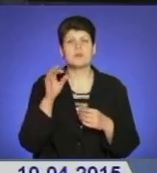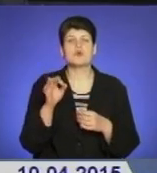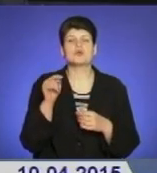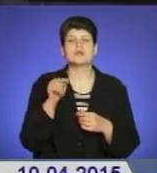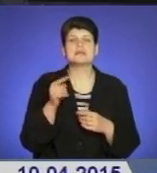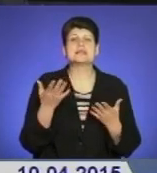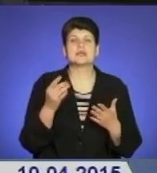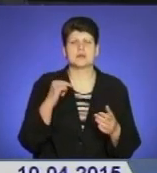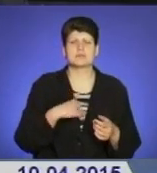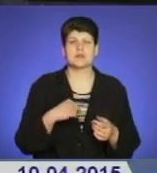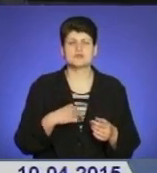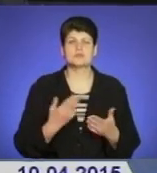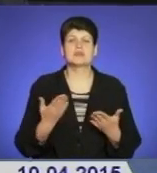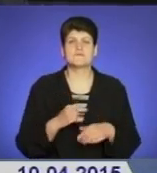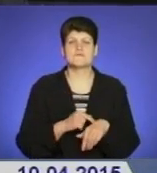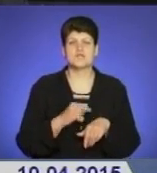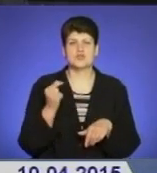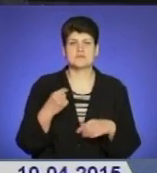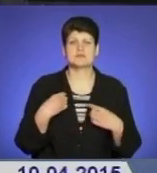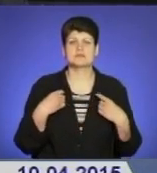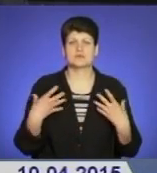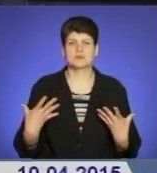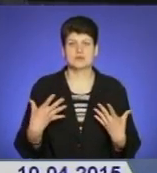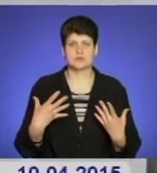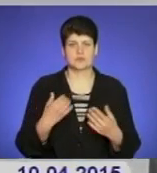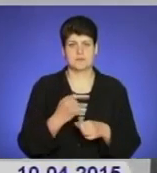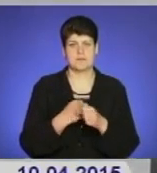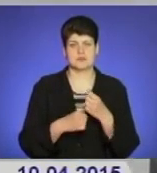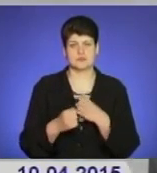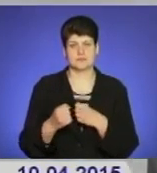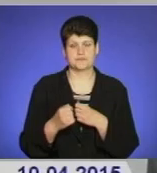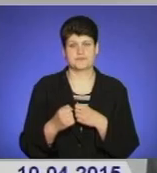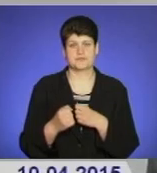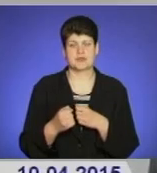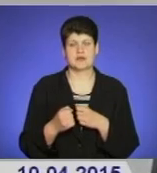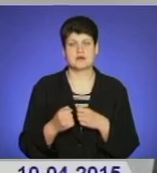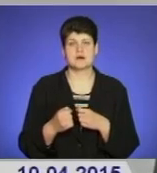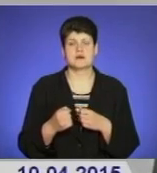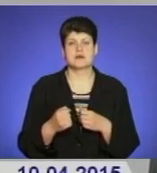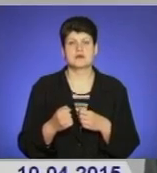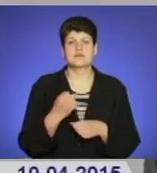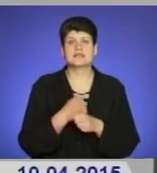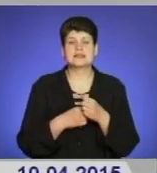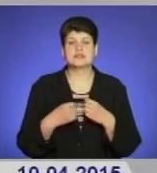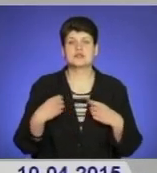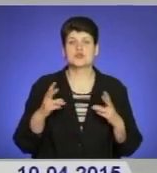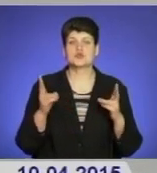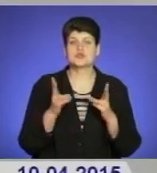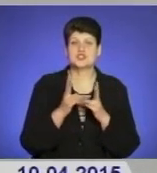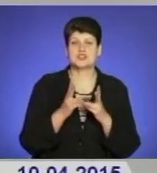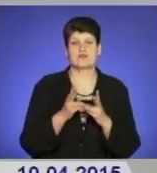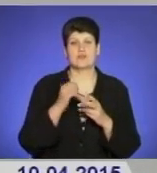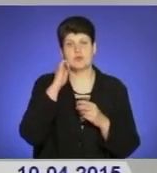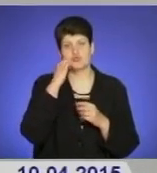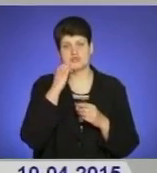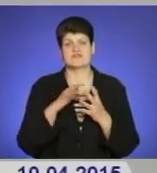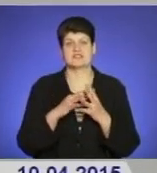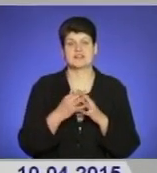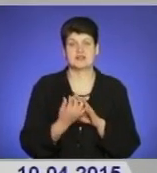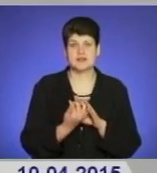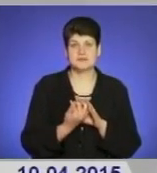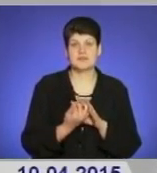яким настроєм і відчуттям вони святкуватимуть Пасху. Великдень зустрічаємо у бабусі в селі.